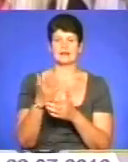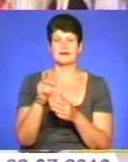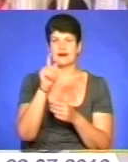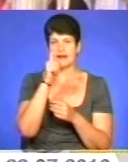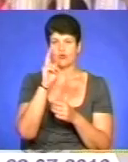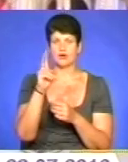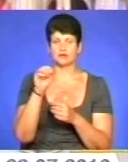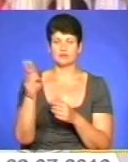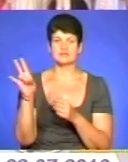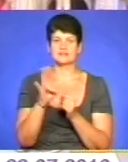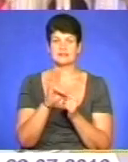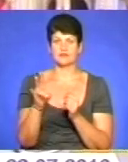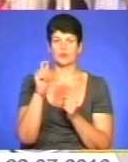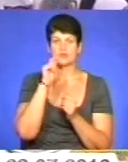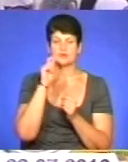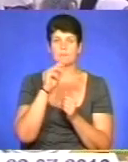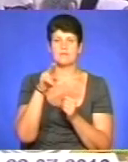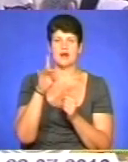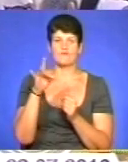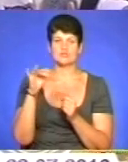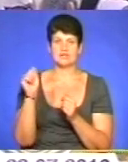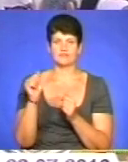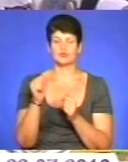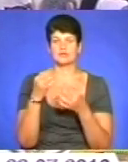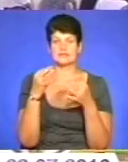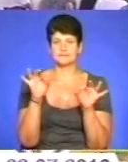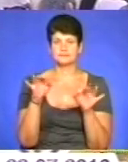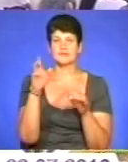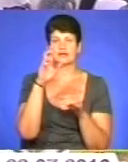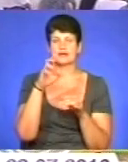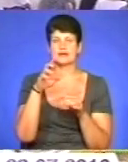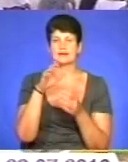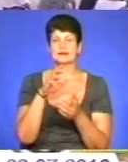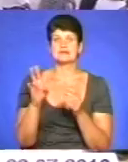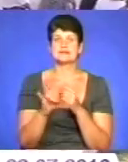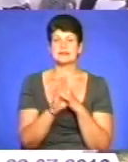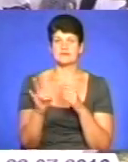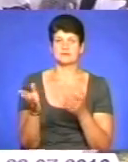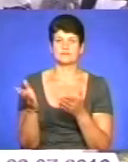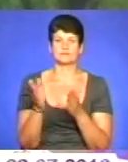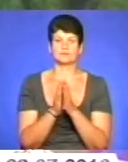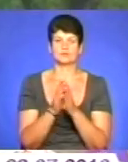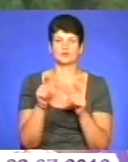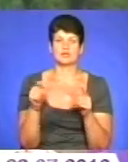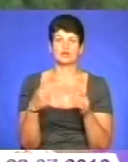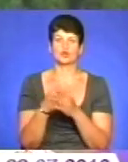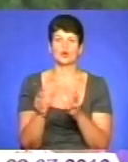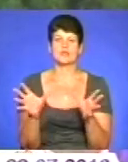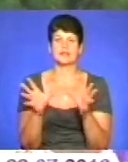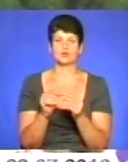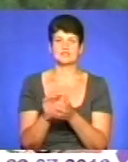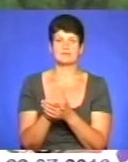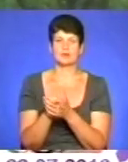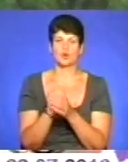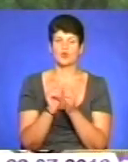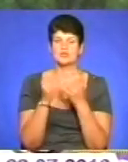Української автокефальної православної церкви закликали тернополян і гостей міста до миру і єдності. Сьогоднішній день кожного